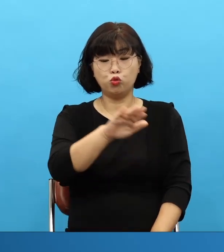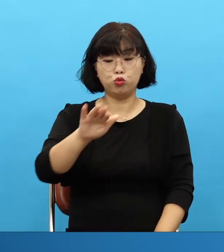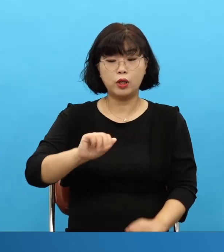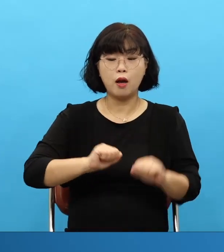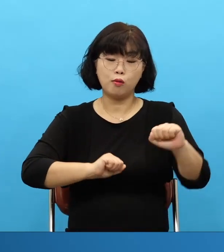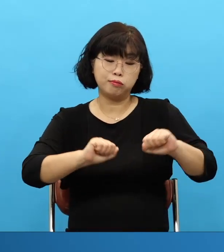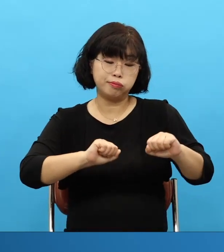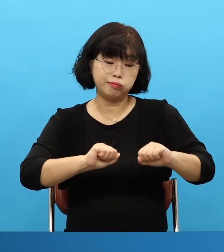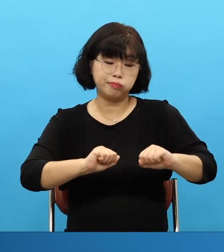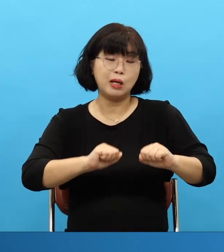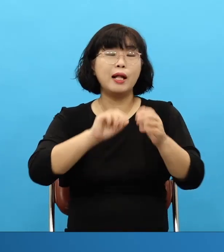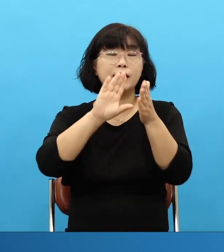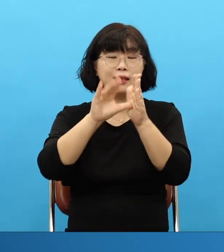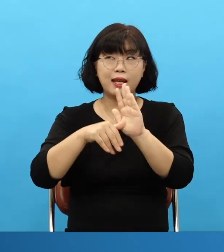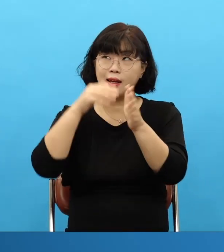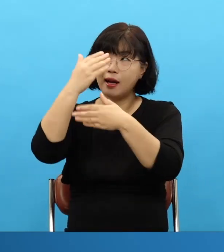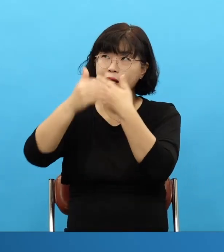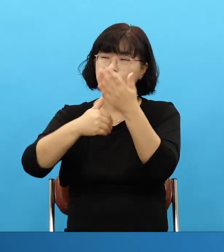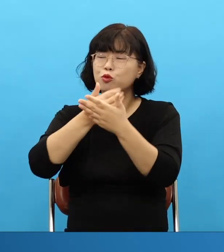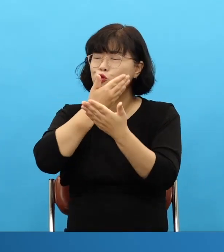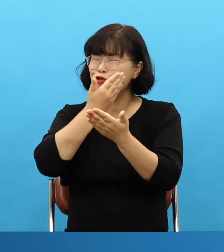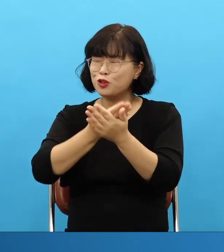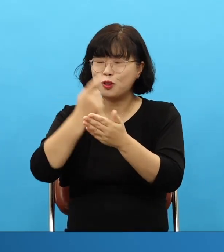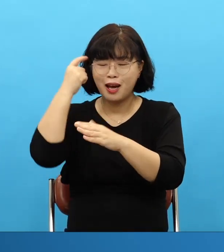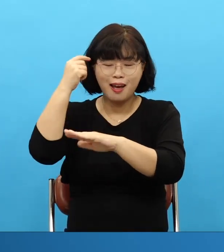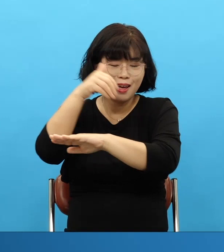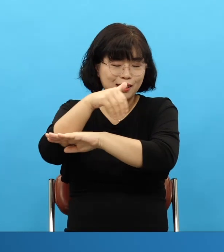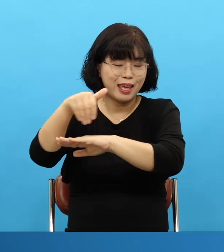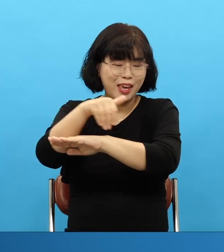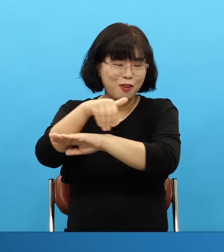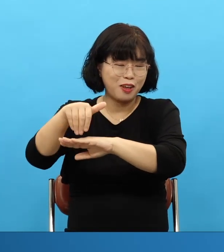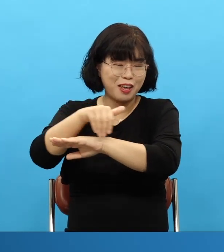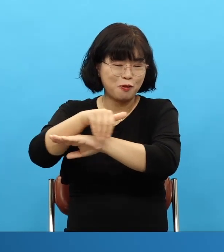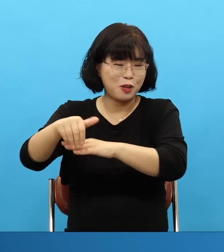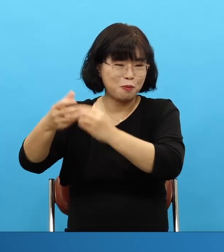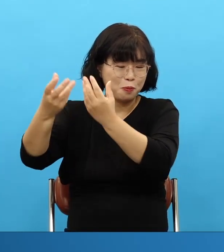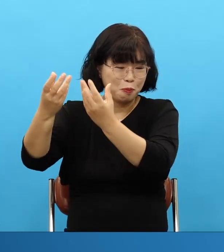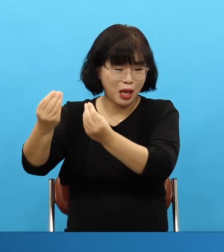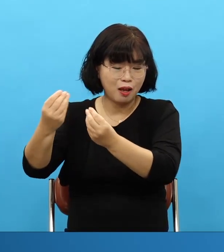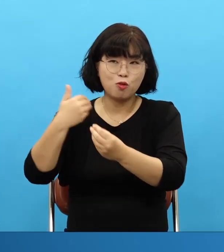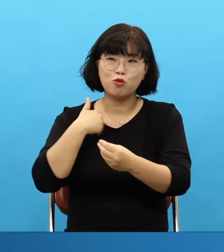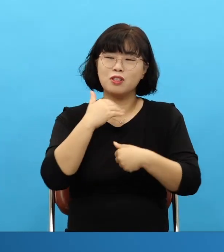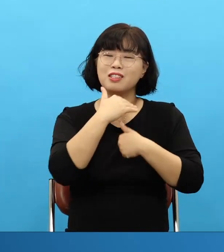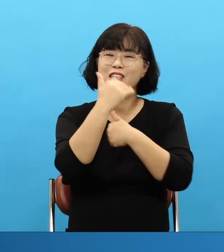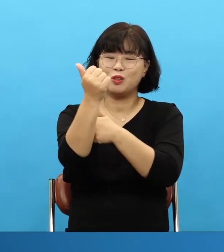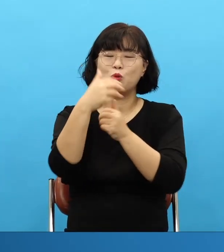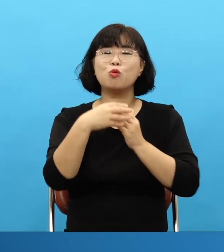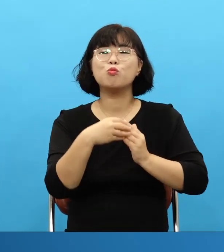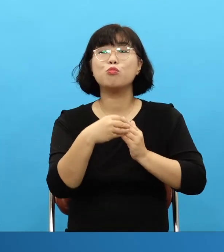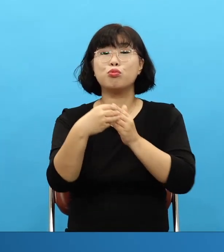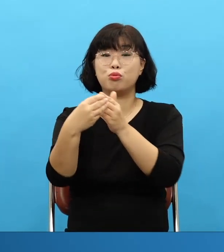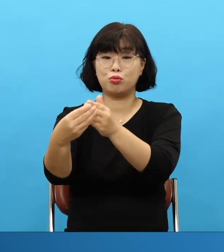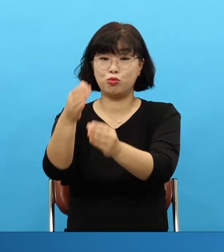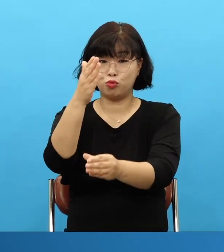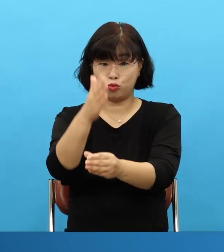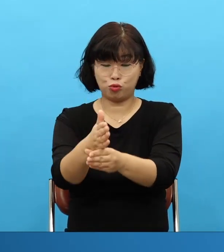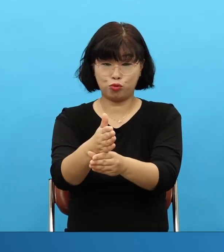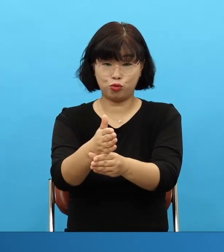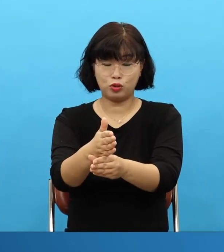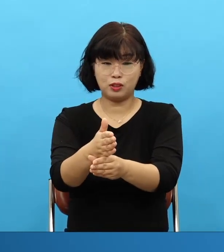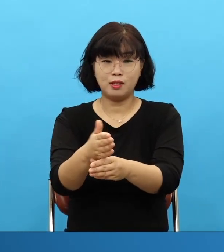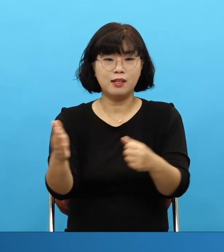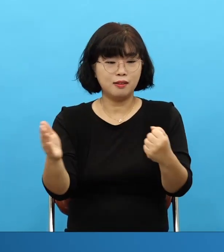in the many paths you take, God has a very important plan there and He is blessing it. 그 눈으로 봐야 됩니다. You need to see that with these eyes. 나이가